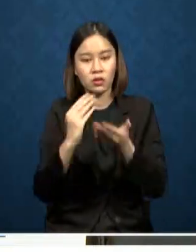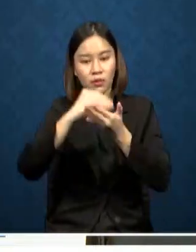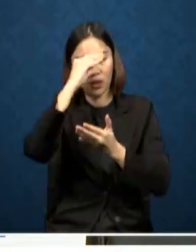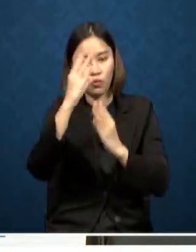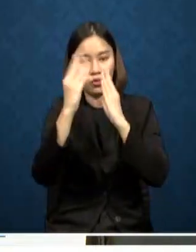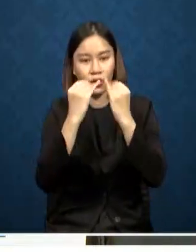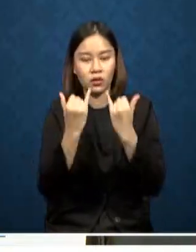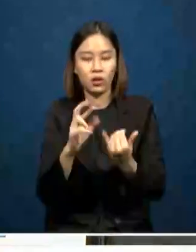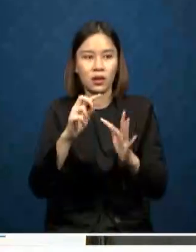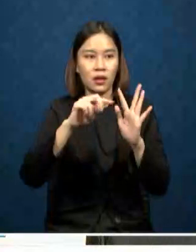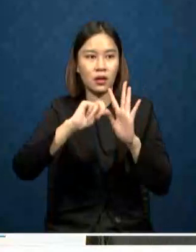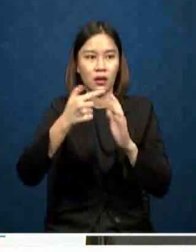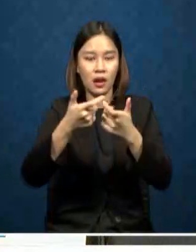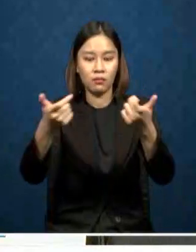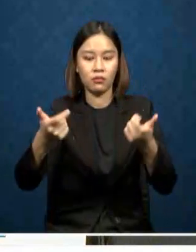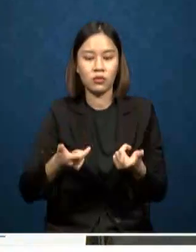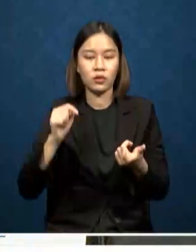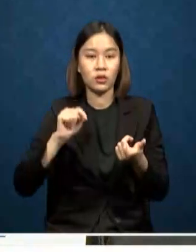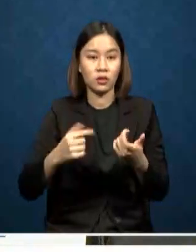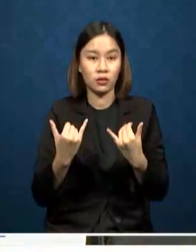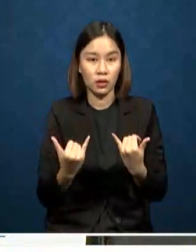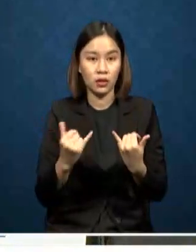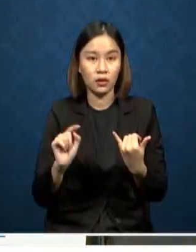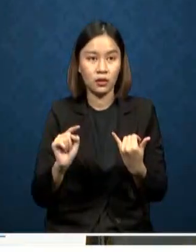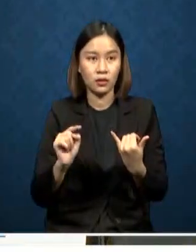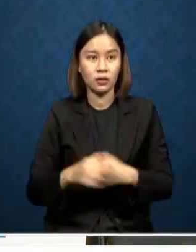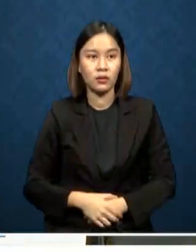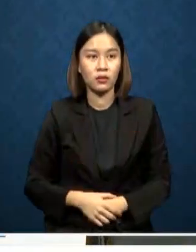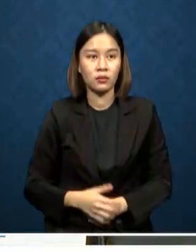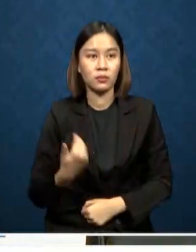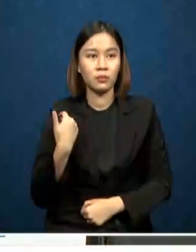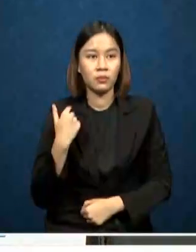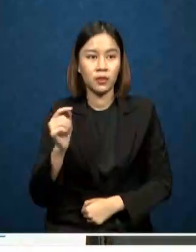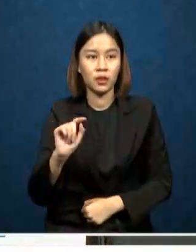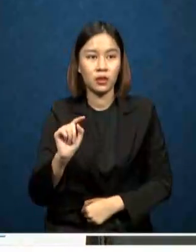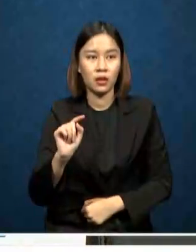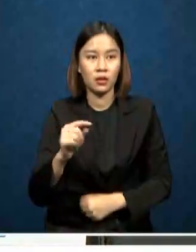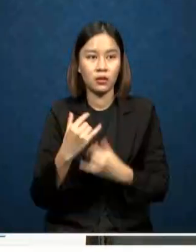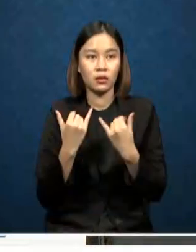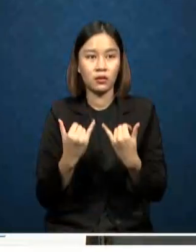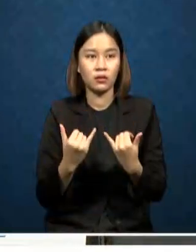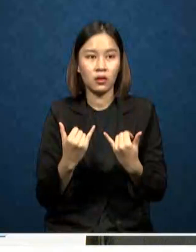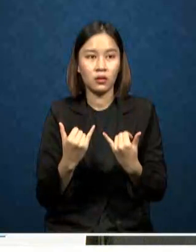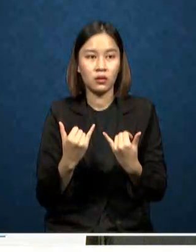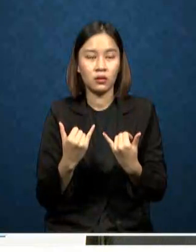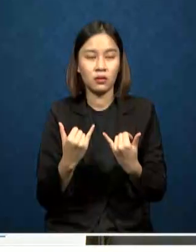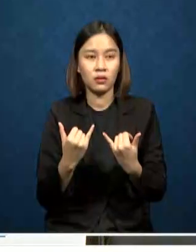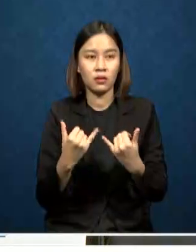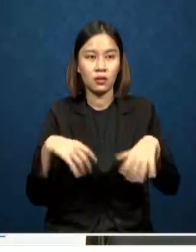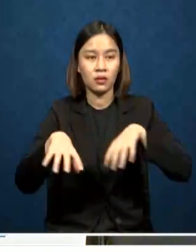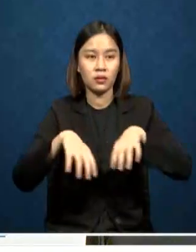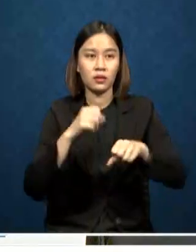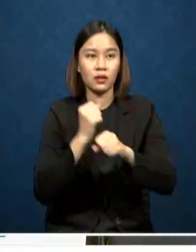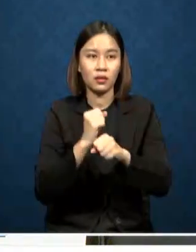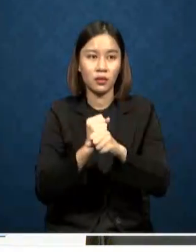ในปัจจุบันนี้นะครับท่านประธานปรากฏว่ากำลังจะจัดแล้วทำให้